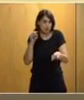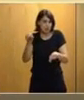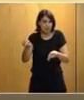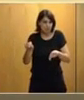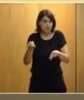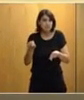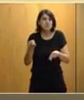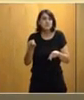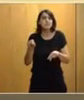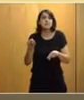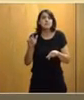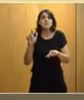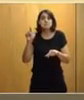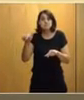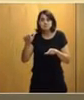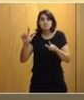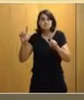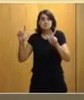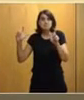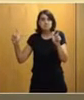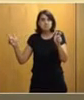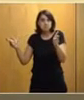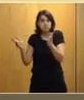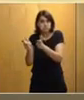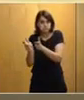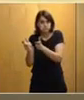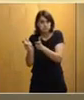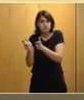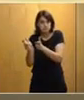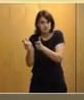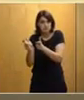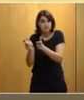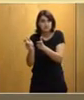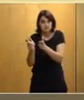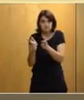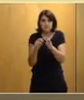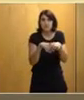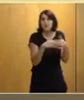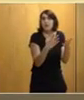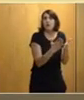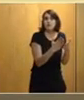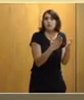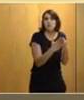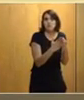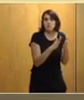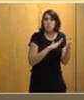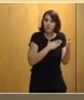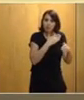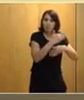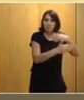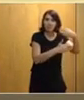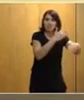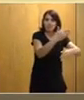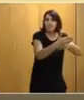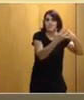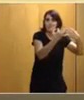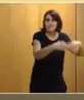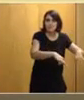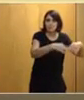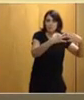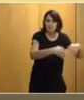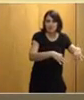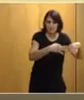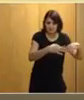que això no sigui així, les escoles tindran més probabilitat de continuar fent vida normal, la qual cosa ens interessa profundament